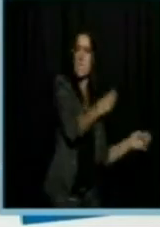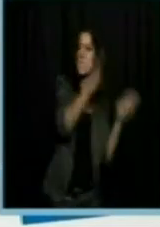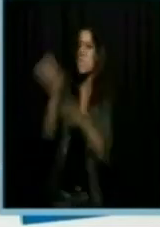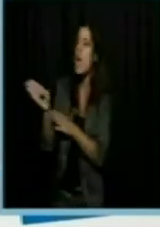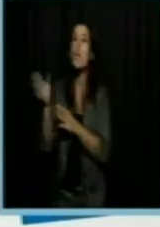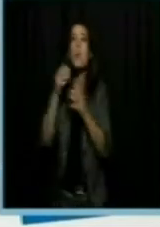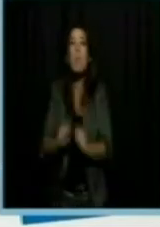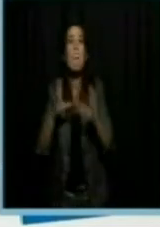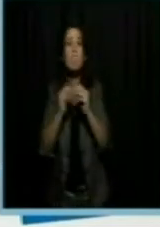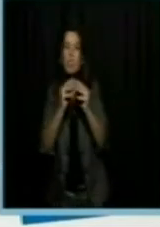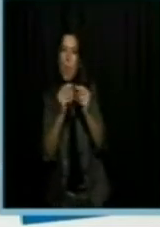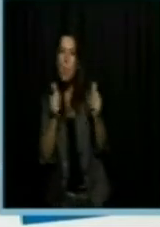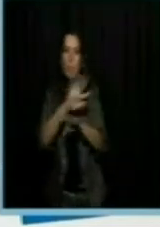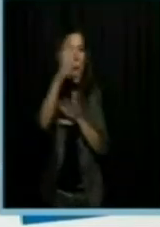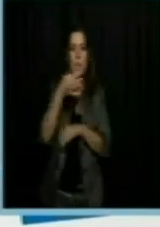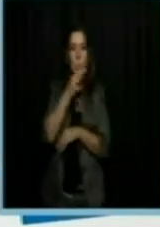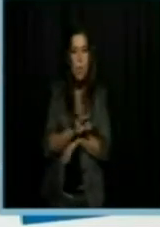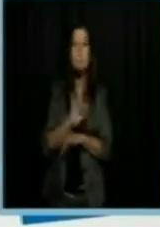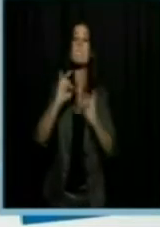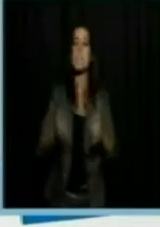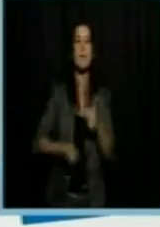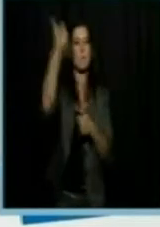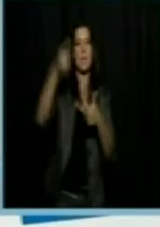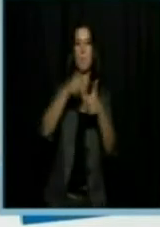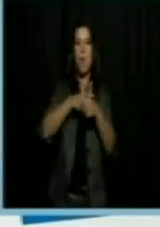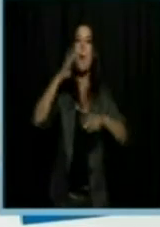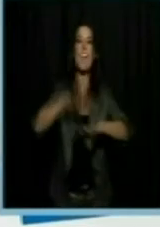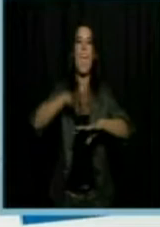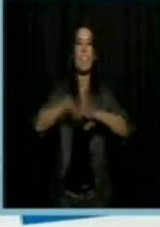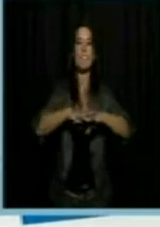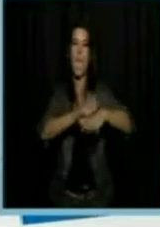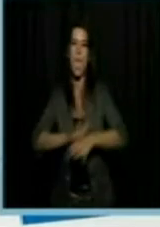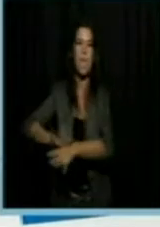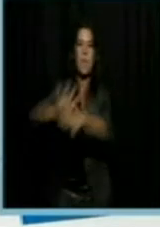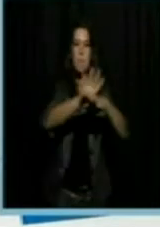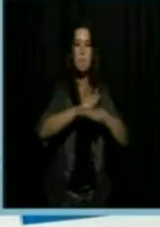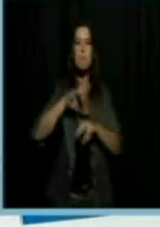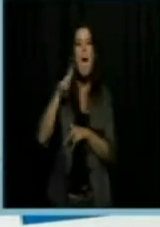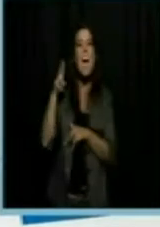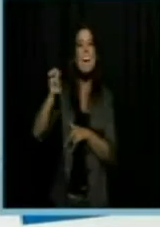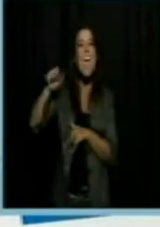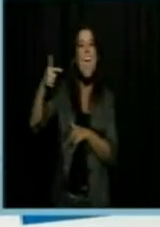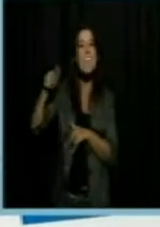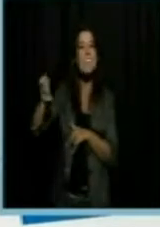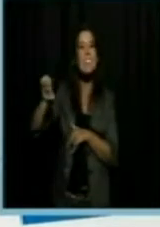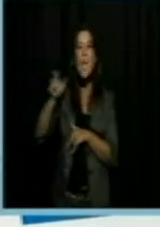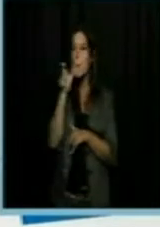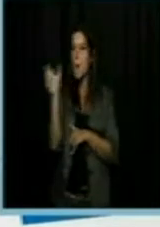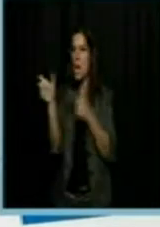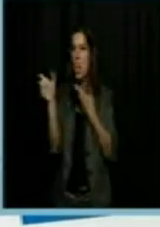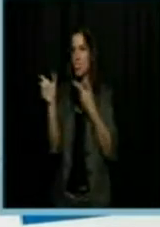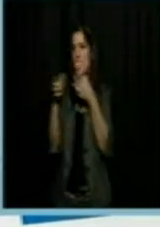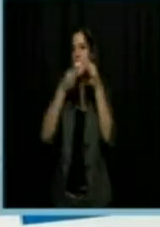modi, sì. Primo, rete. Rete è una parola che ha due significati. Il primo ovviamente per chi sta qui è il